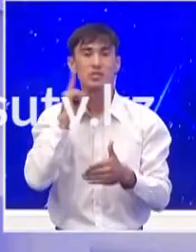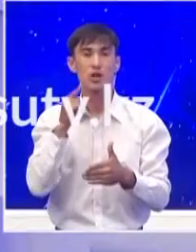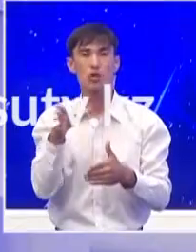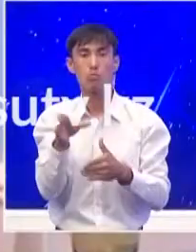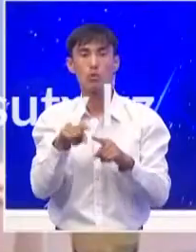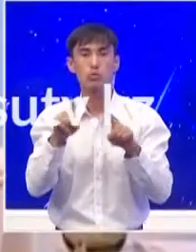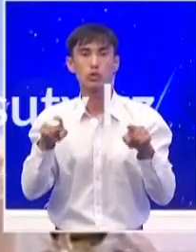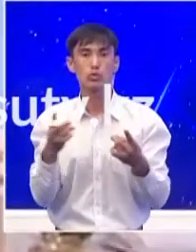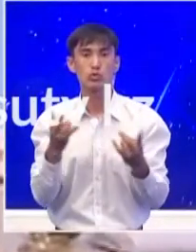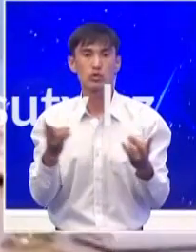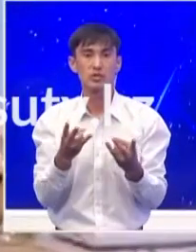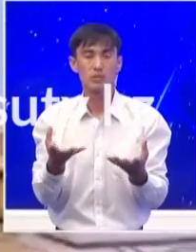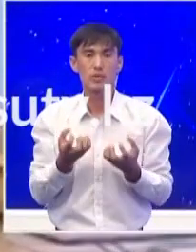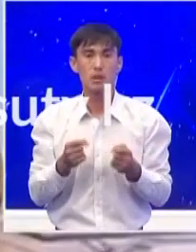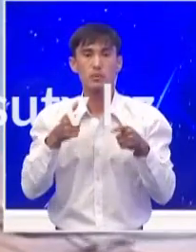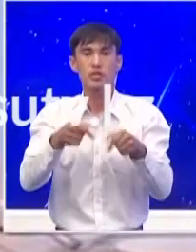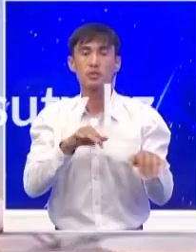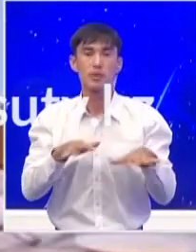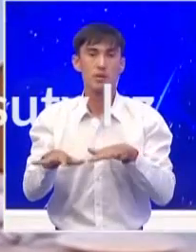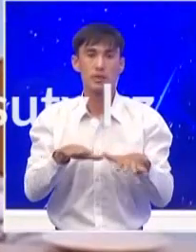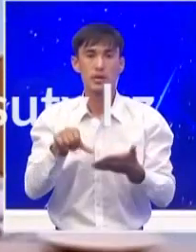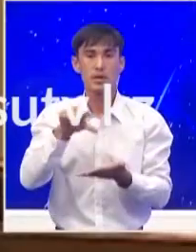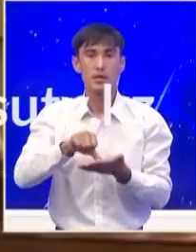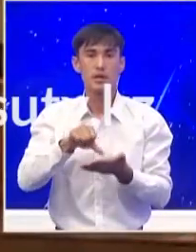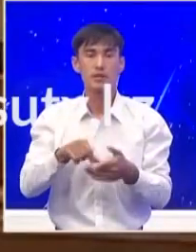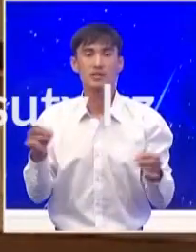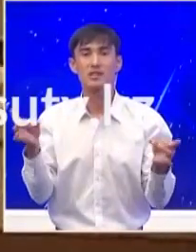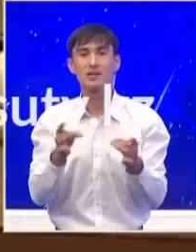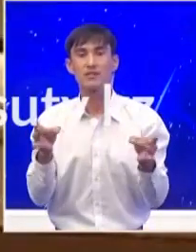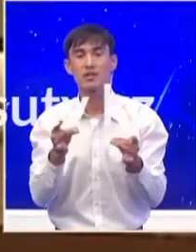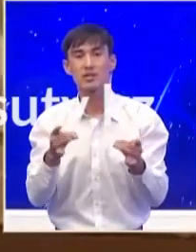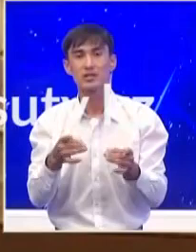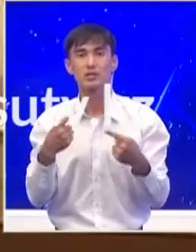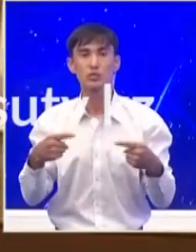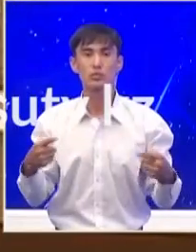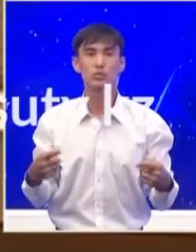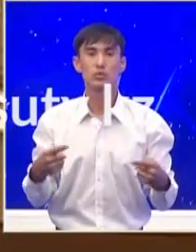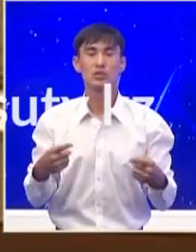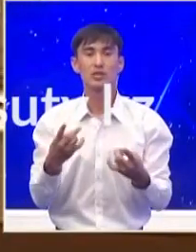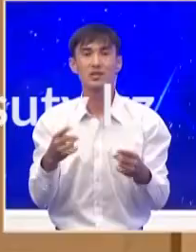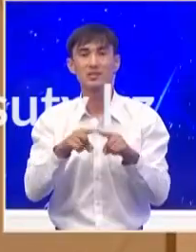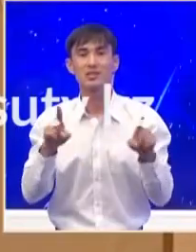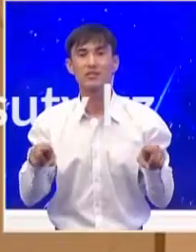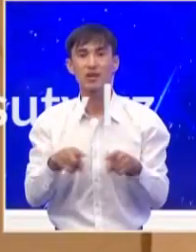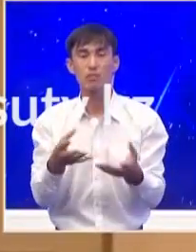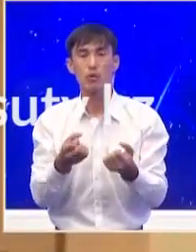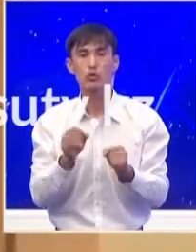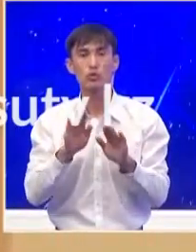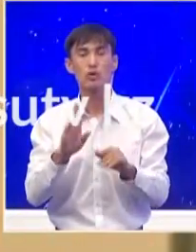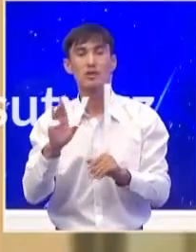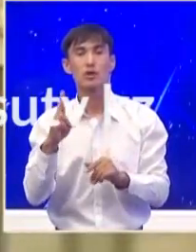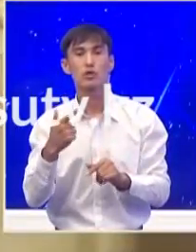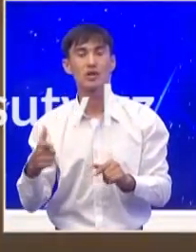пропуска нужно имеет для посещения мероприятия также заведение общественного питания данные сертификаты получат только те